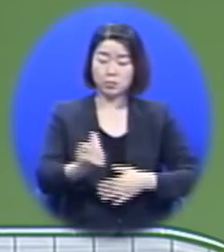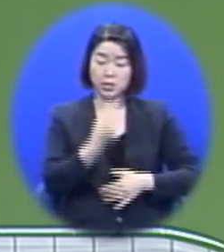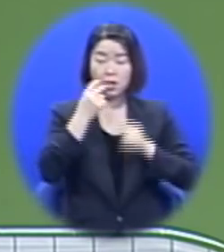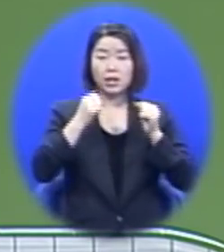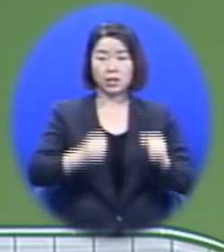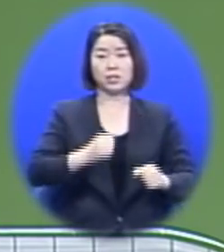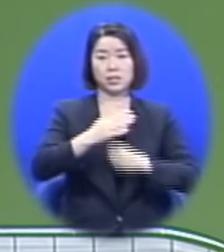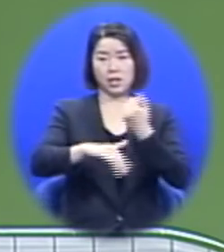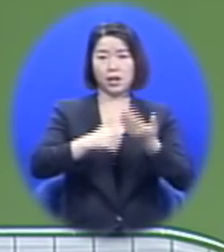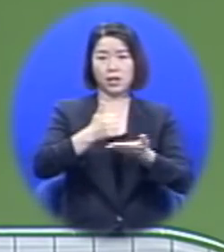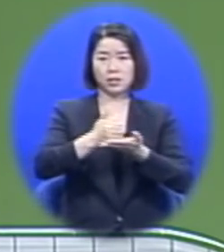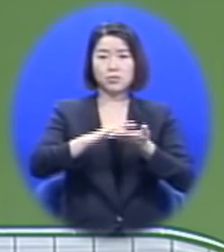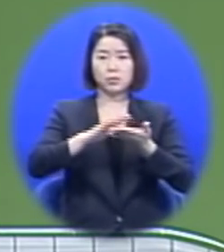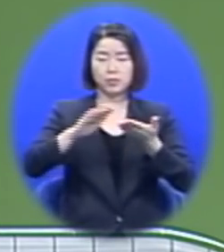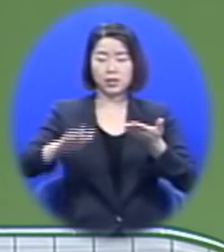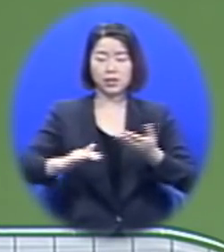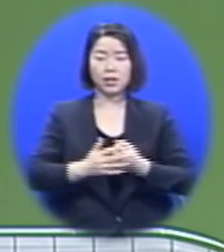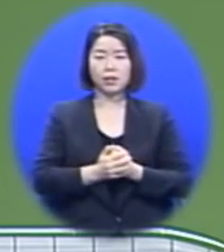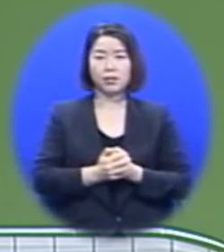하나님이십니다.